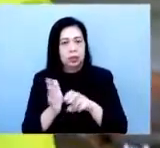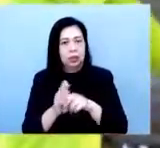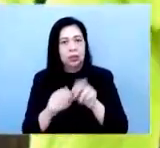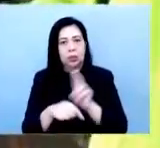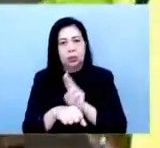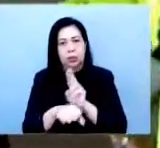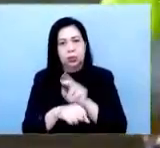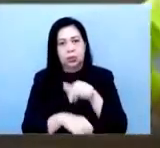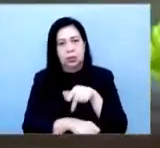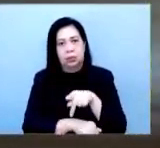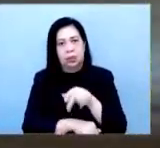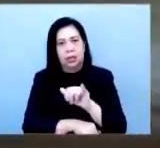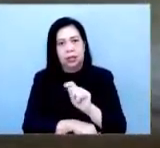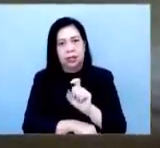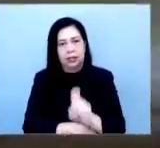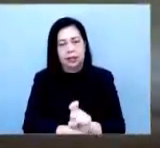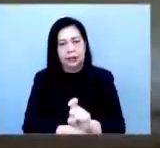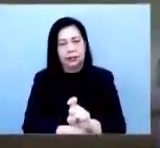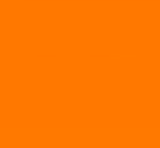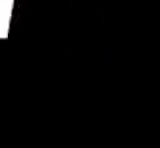ng PITX.